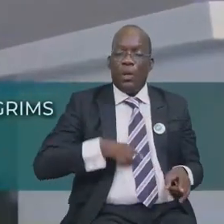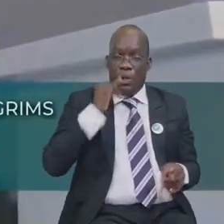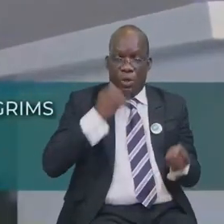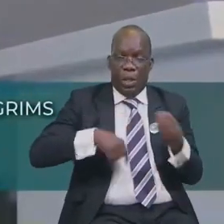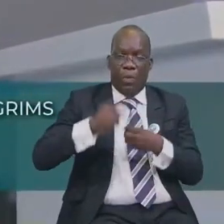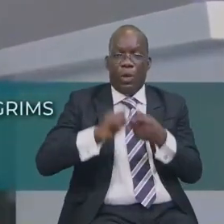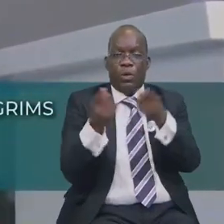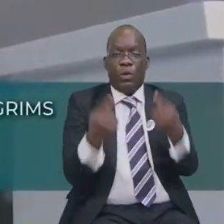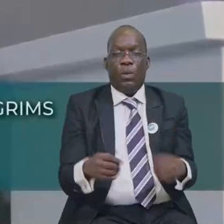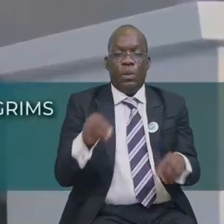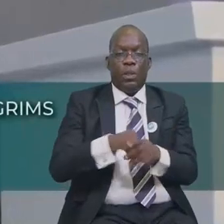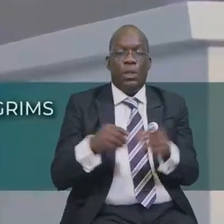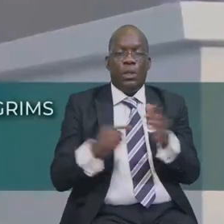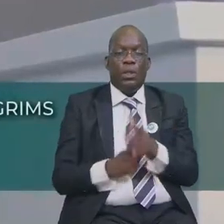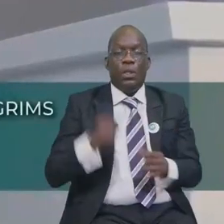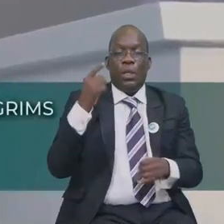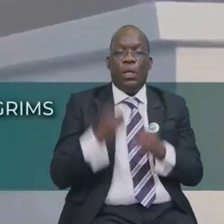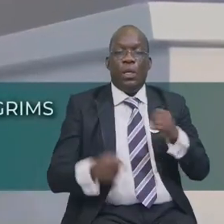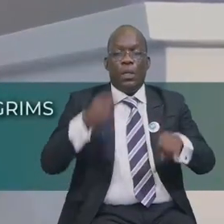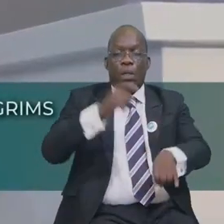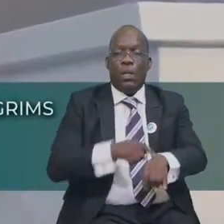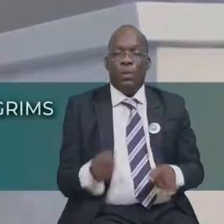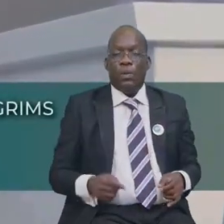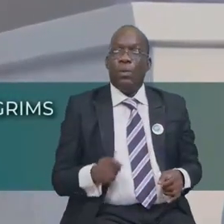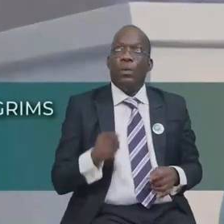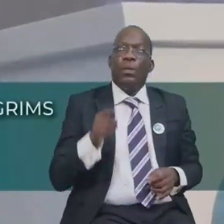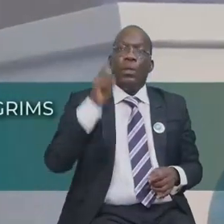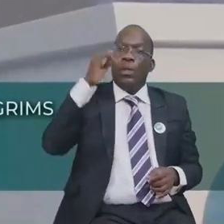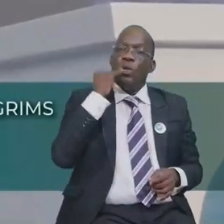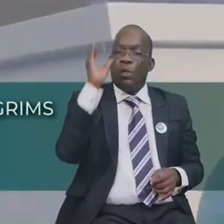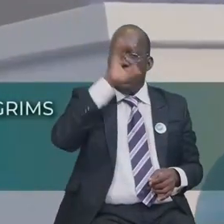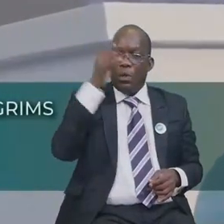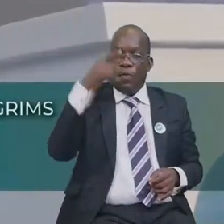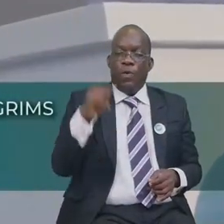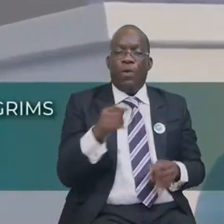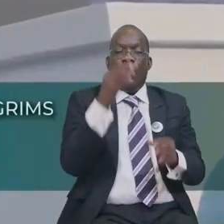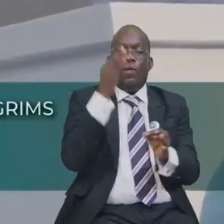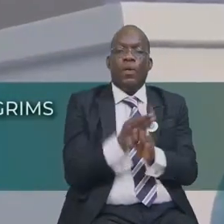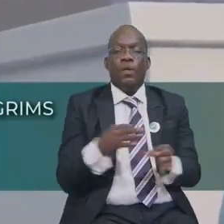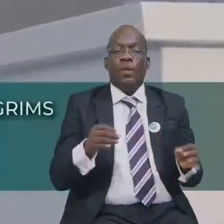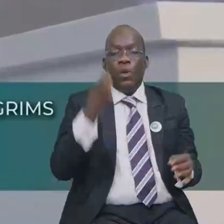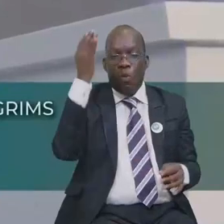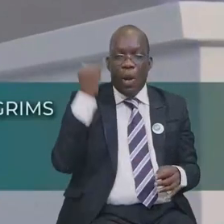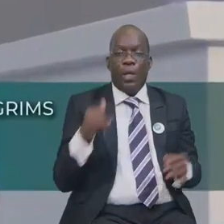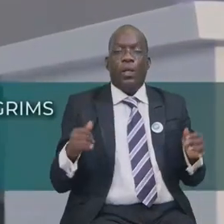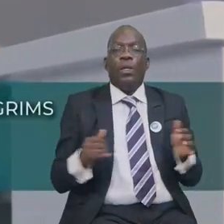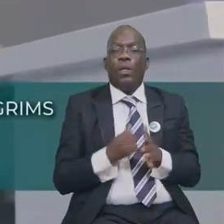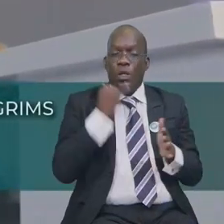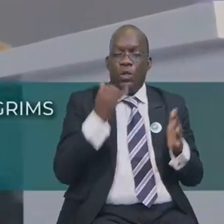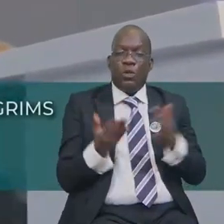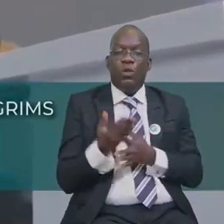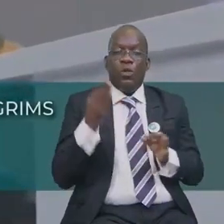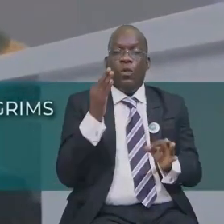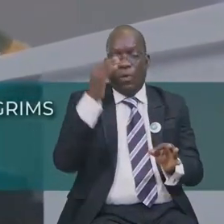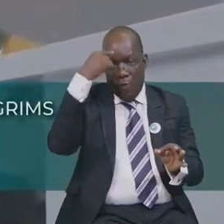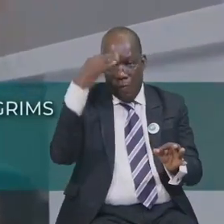dans cette période, la fin des temps, il cherche la foi. Pourquoi? Parce que c'est par la foi que nous sommes sauvés.